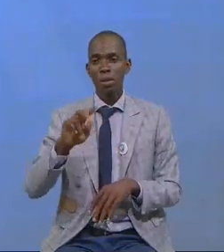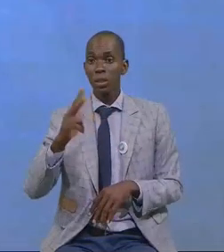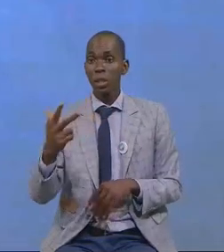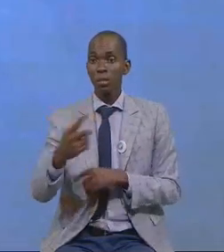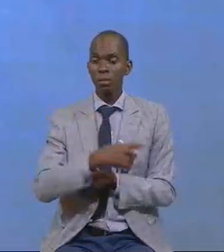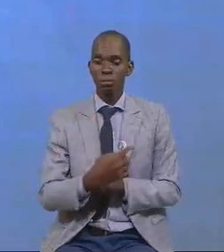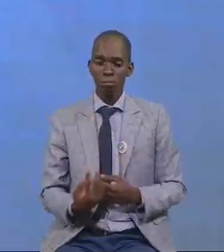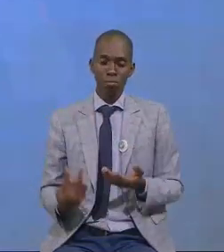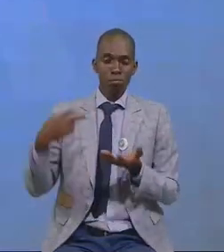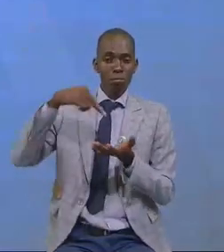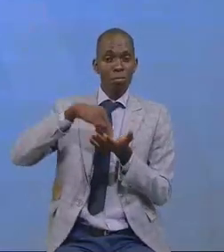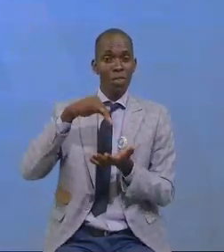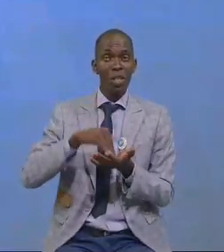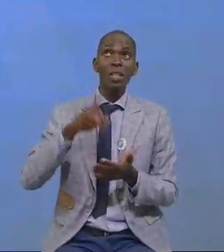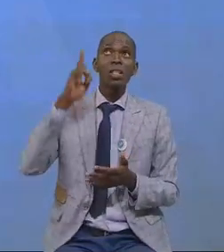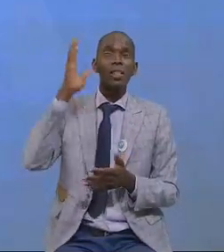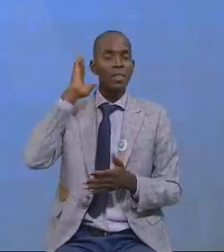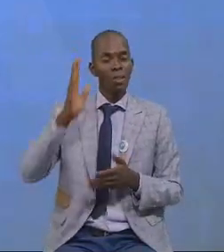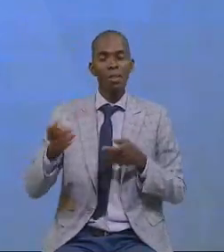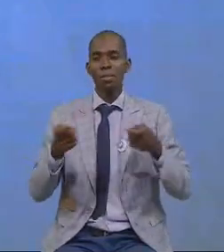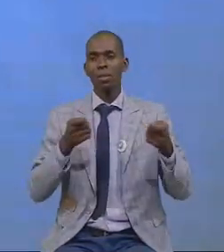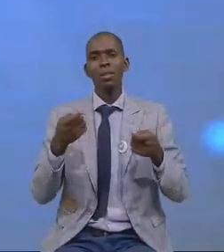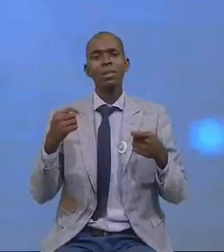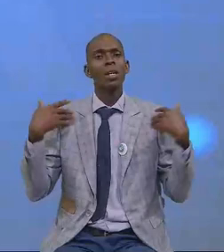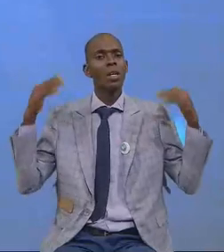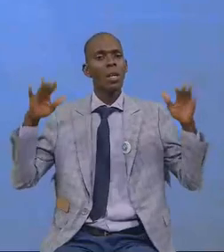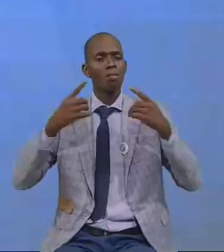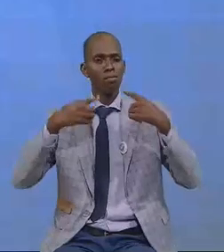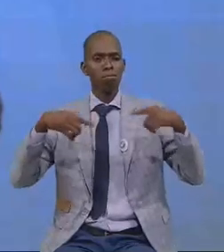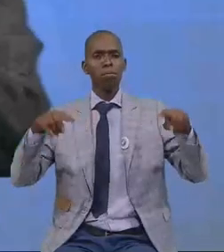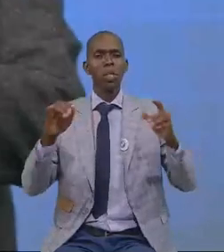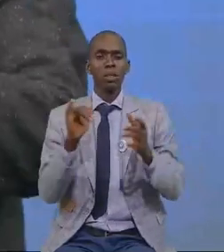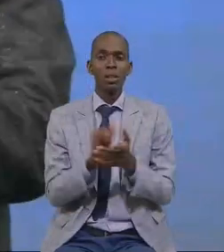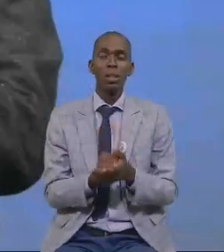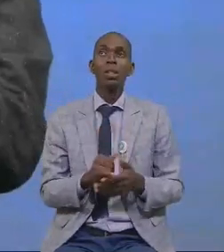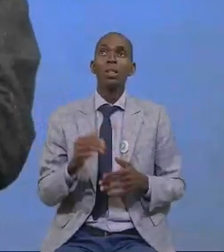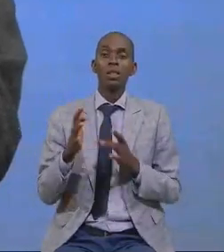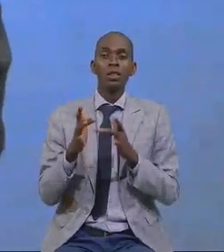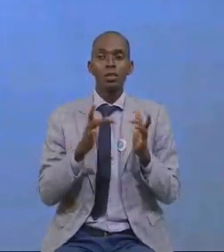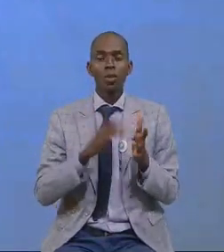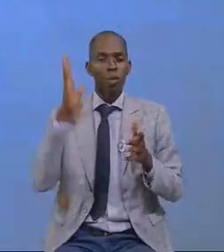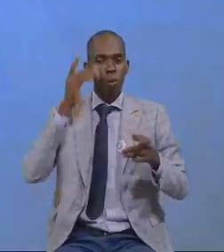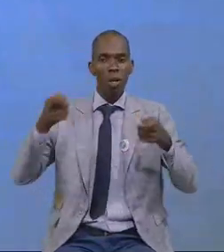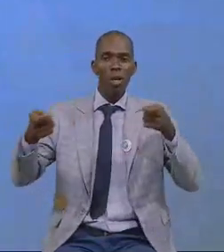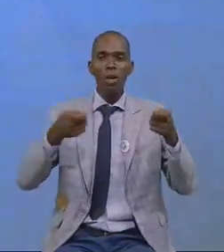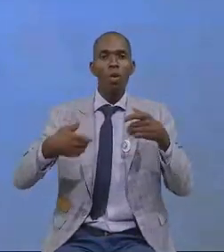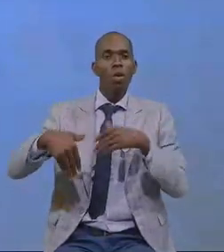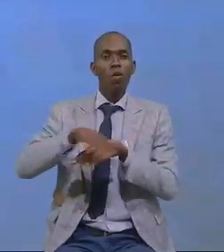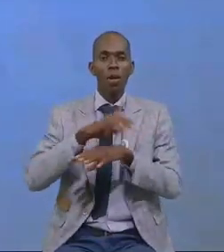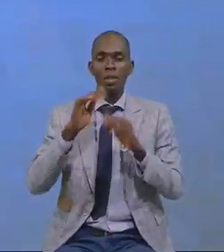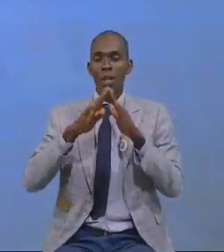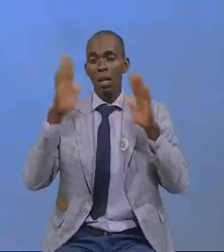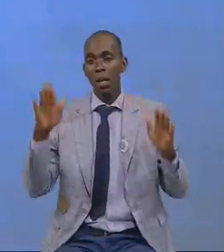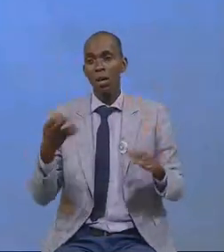Il régnera. Les anges l'ont déclaré qu'il régnera sur la maison de